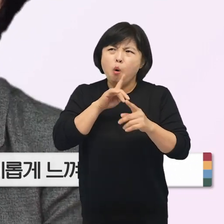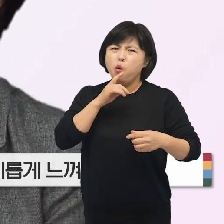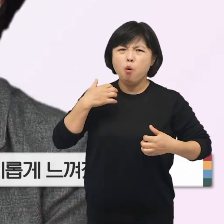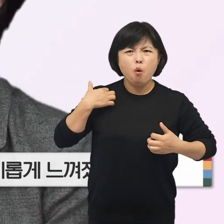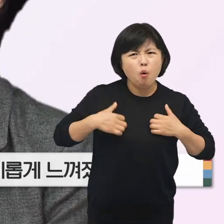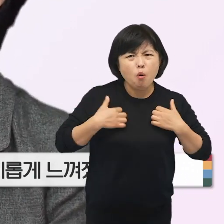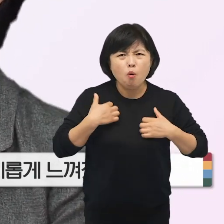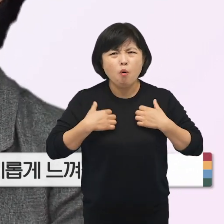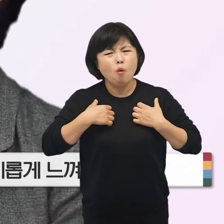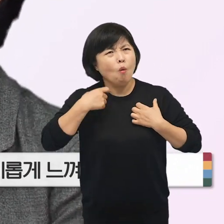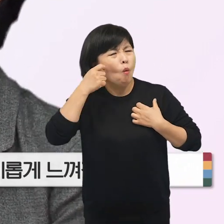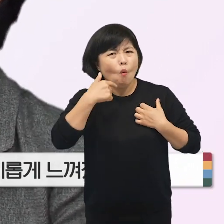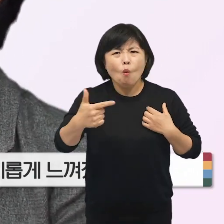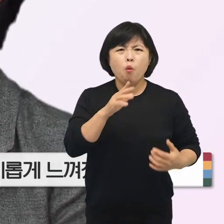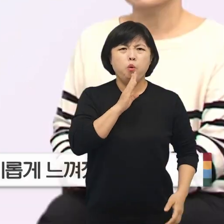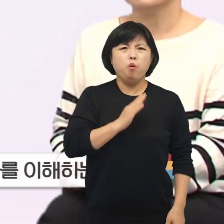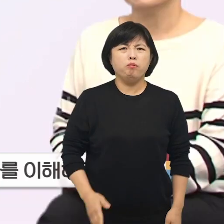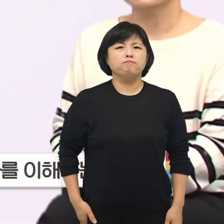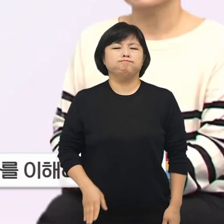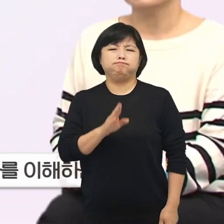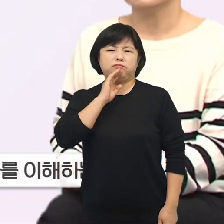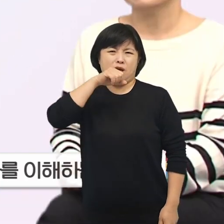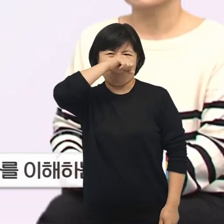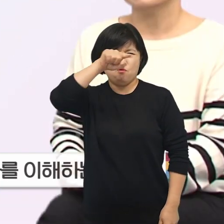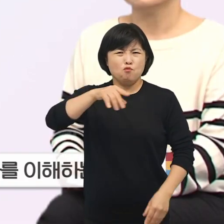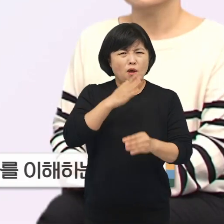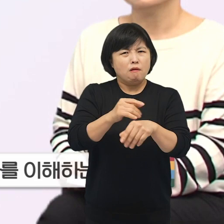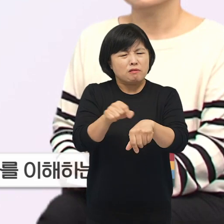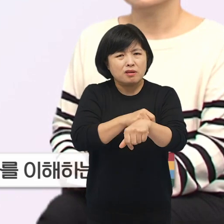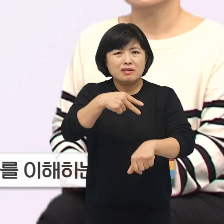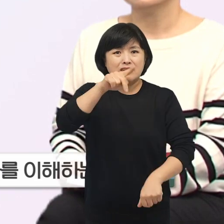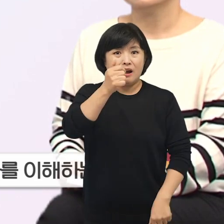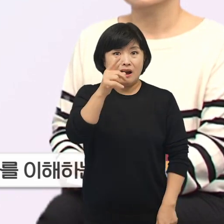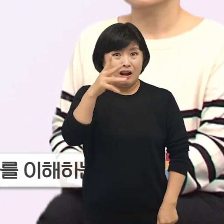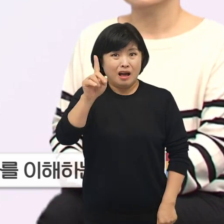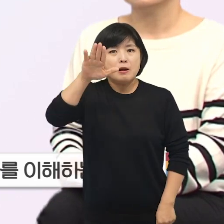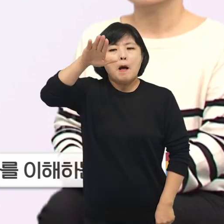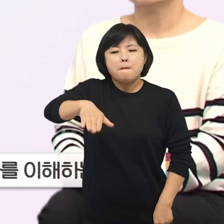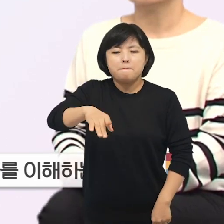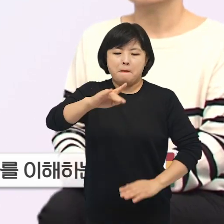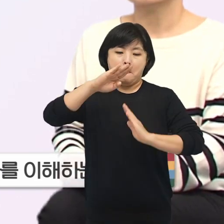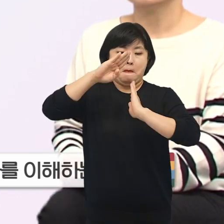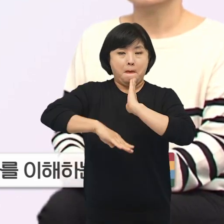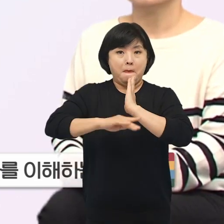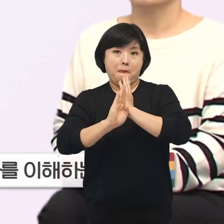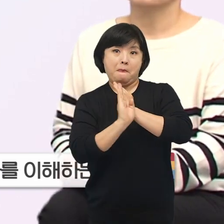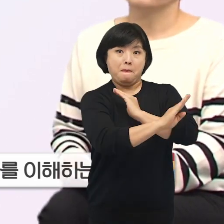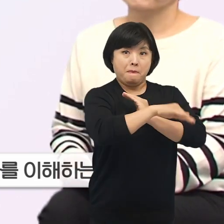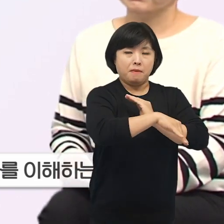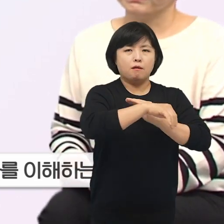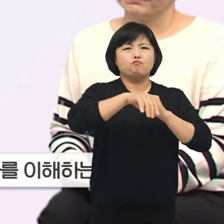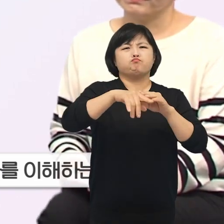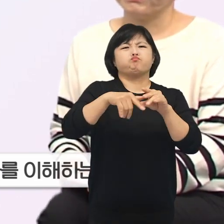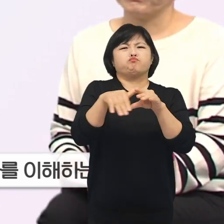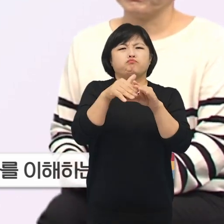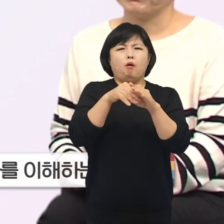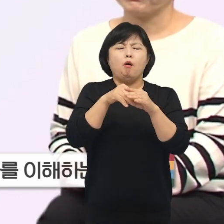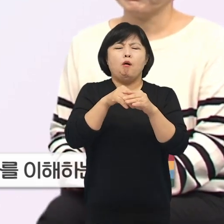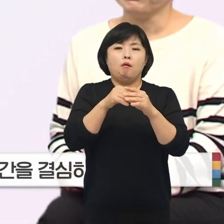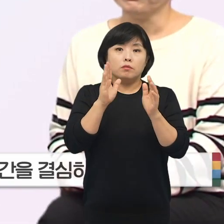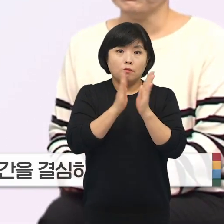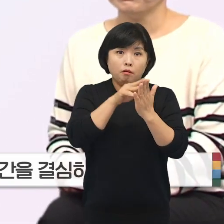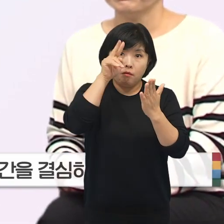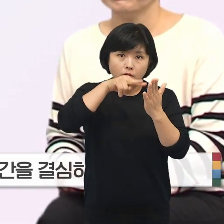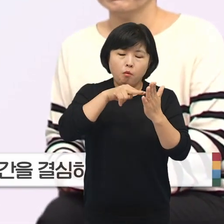문화적 특징들이 흥미롭게 느껴졌습니다. 그래서 이제 아프리카, 그 중에서도 특히 사하라 이남 서부 아프리카 문화를